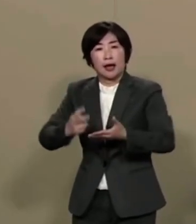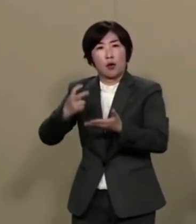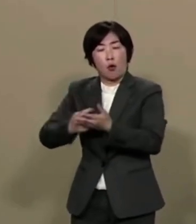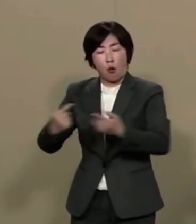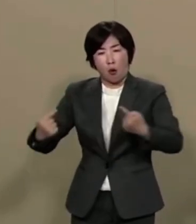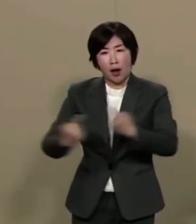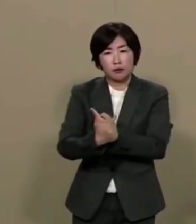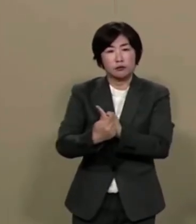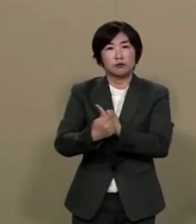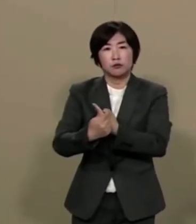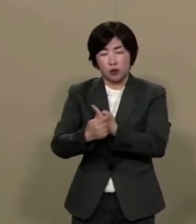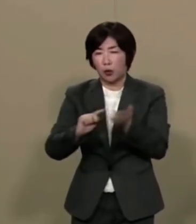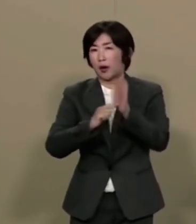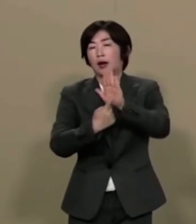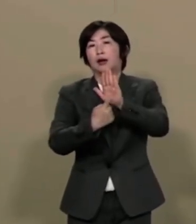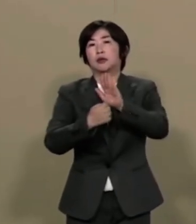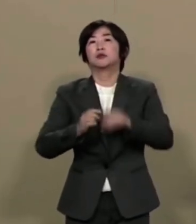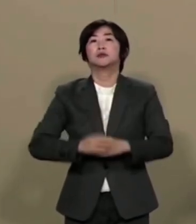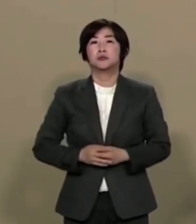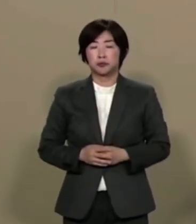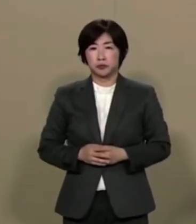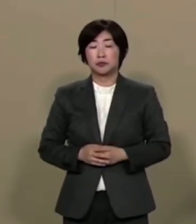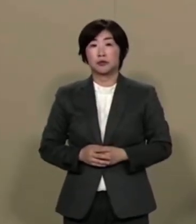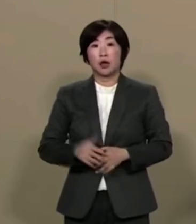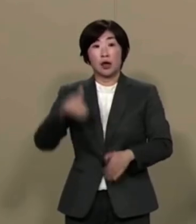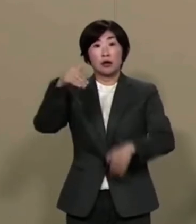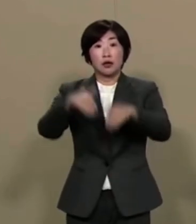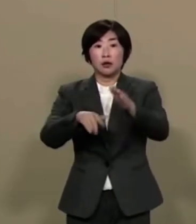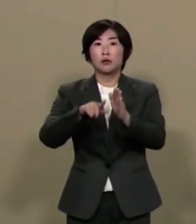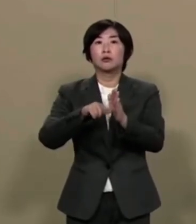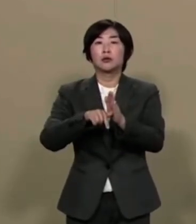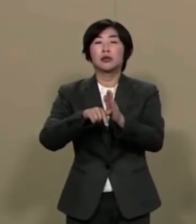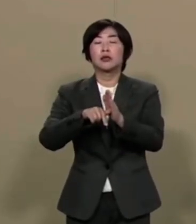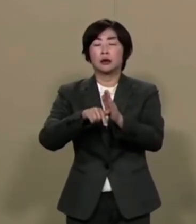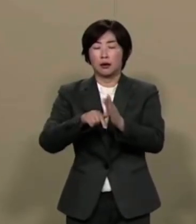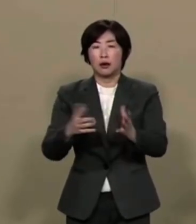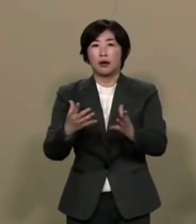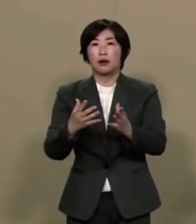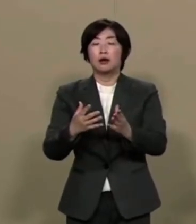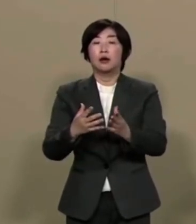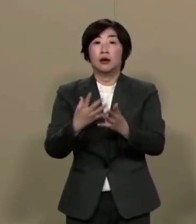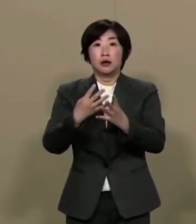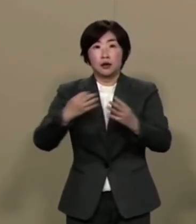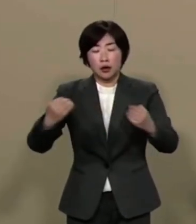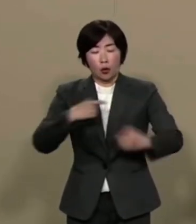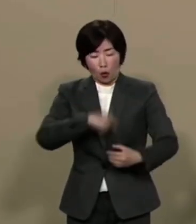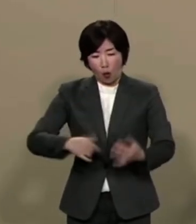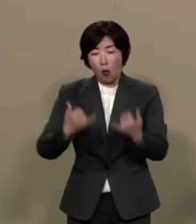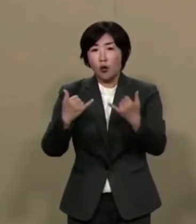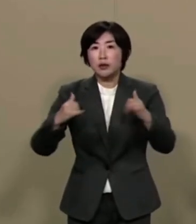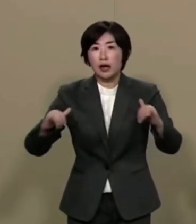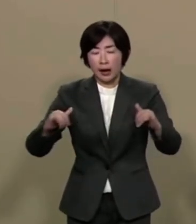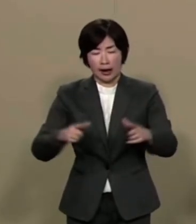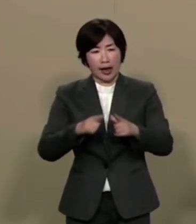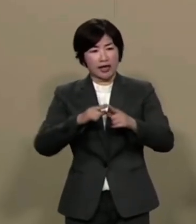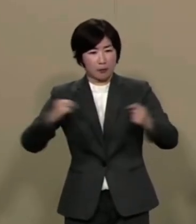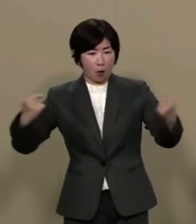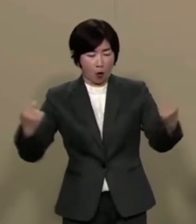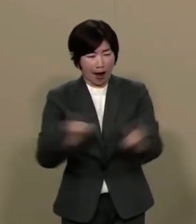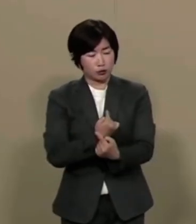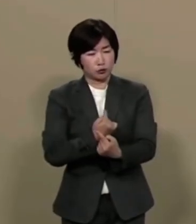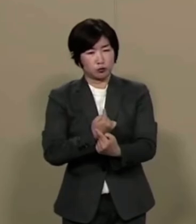政策として掲げてまいりますあの選挙になりますとですね多くの候補者が日本を